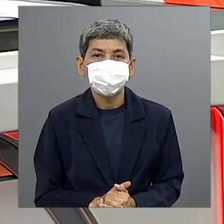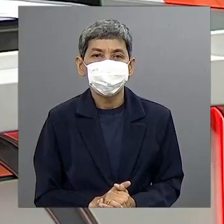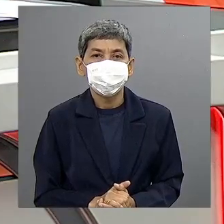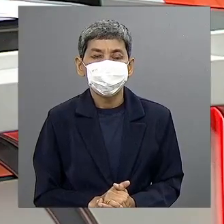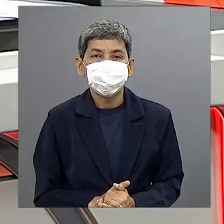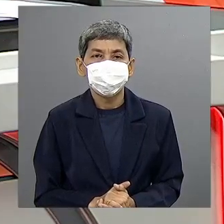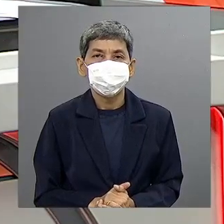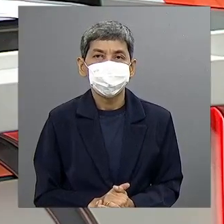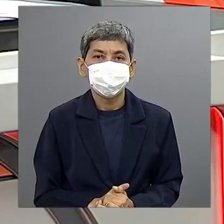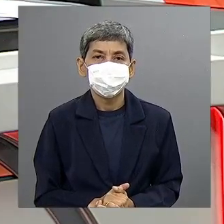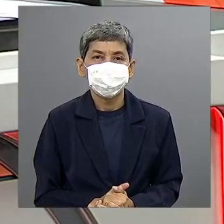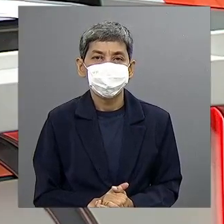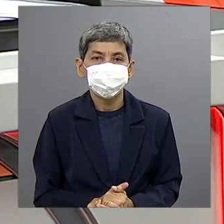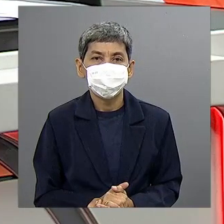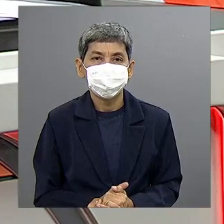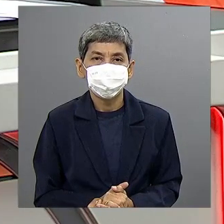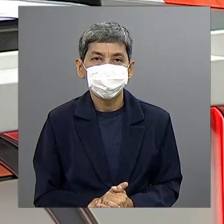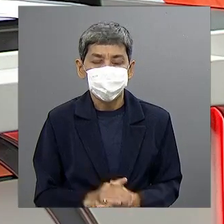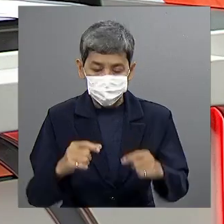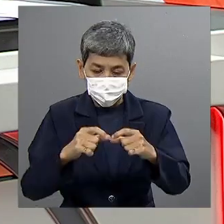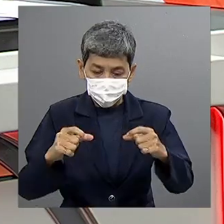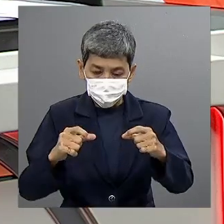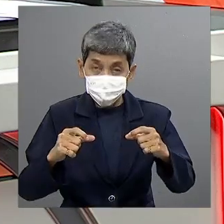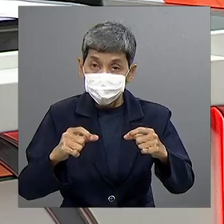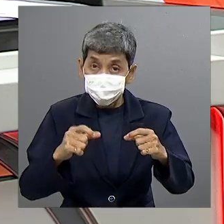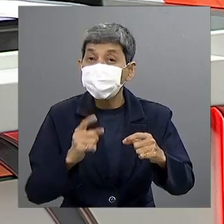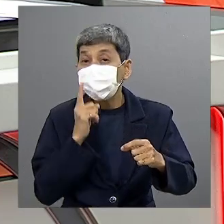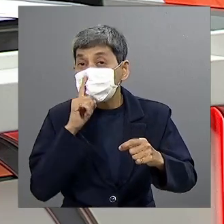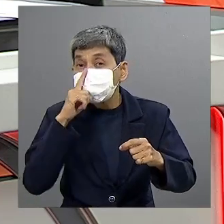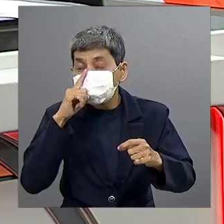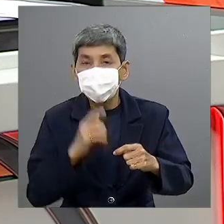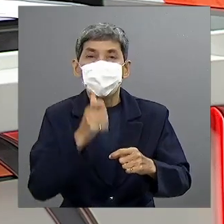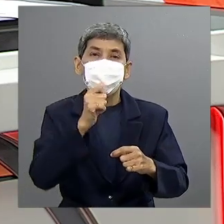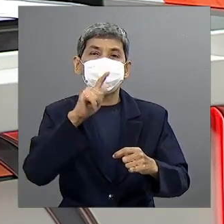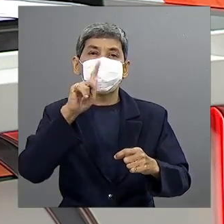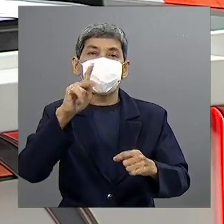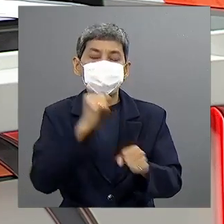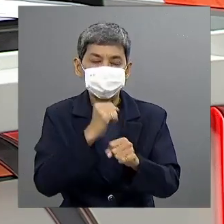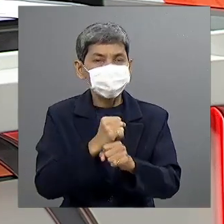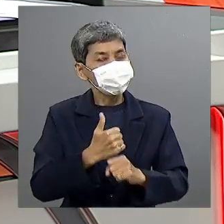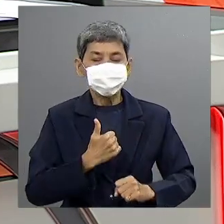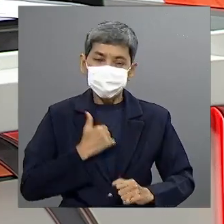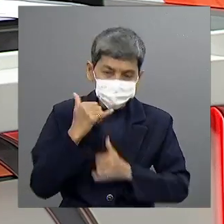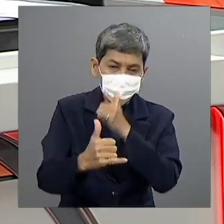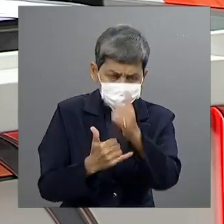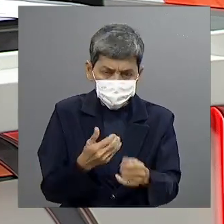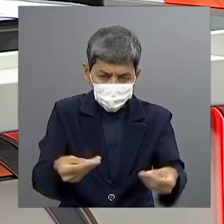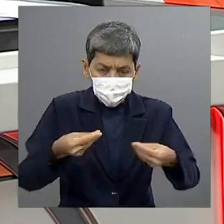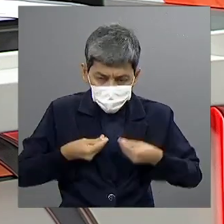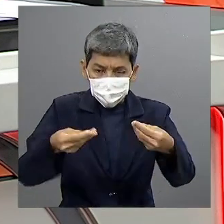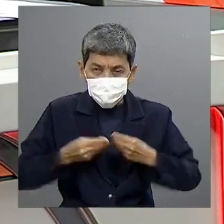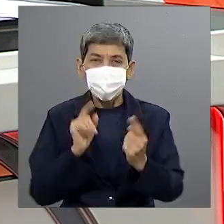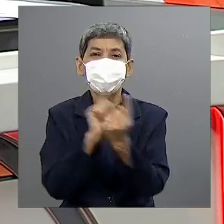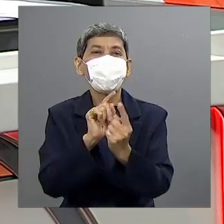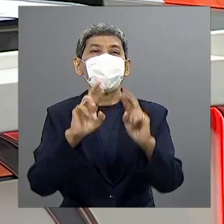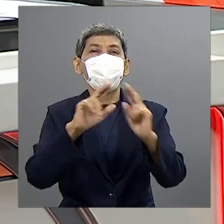การแจกชุดตรวจ ATK ของสปสช.ตลอด4วันที่ผ่านมาประชาชนค่อนข้างจะตื่นตัวไปขอรับตามร้านขายยาต่างๆทั่วประเ